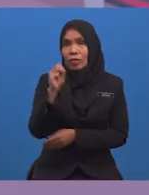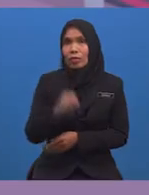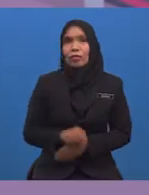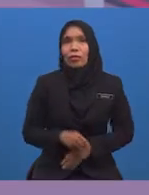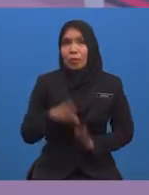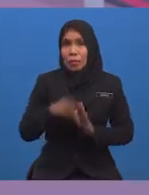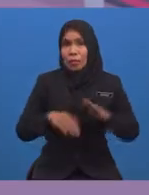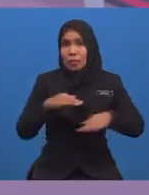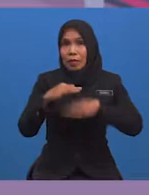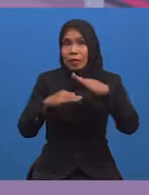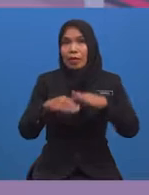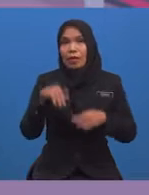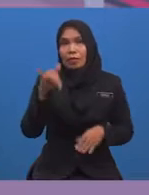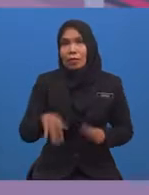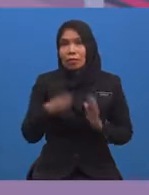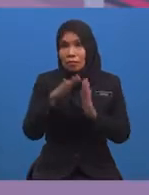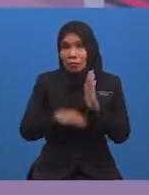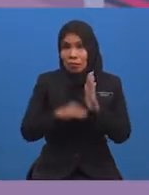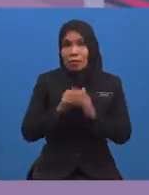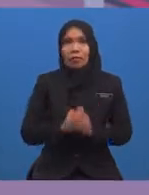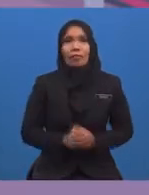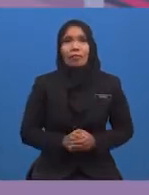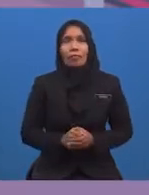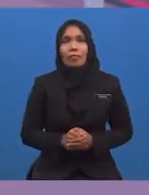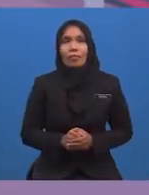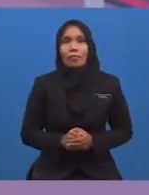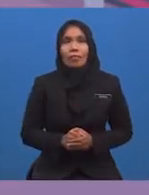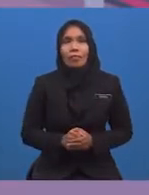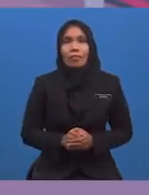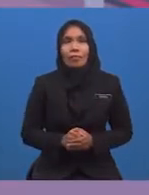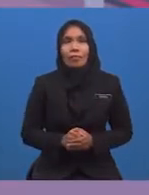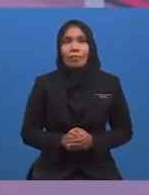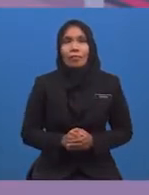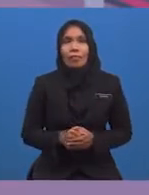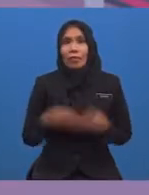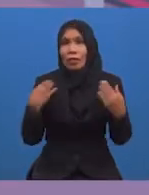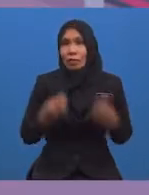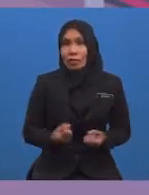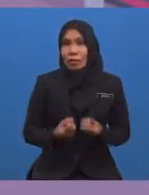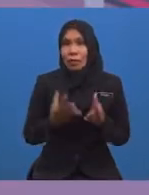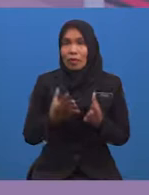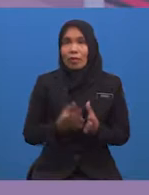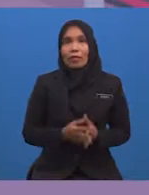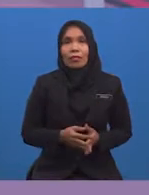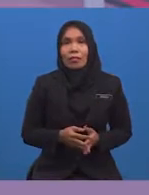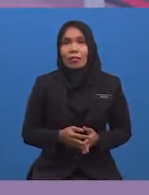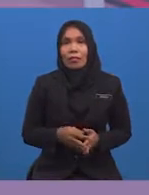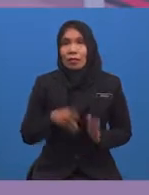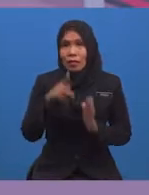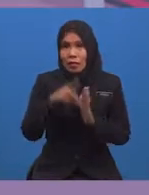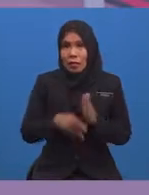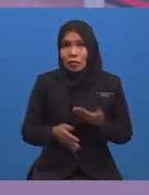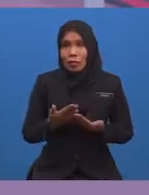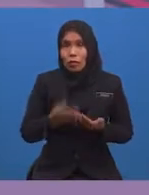Selain itu, kawasan tanah pamah juga dilengkapi dengan pelbagai kemudahan infrastruktur asas